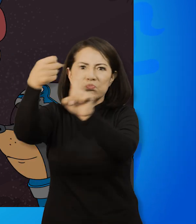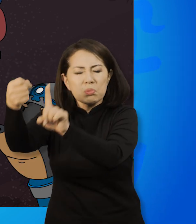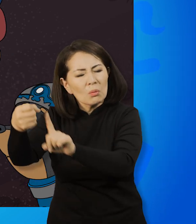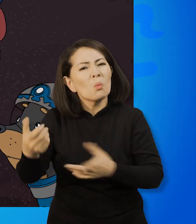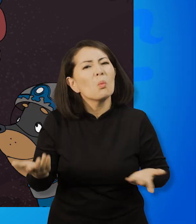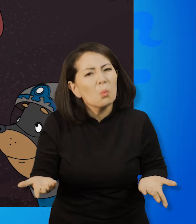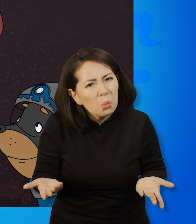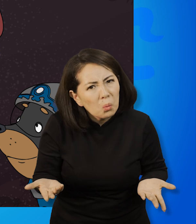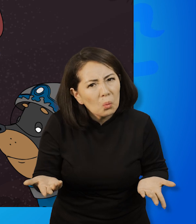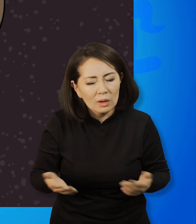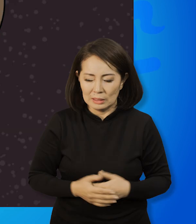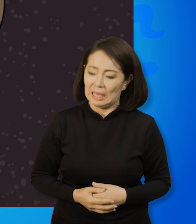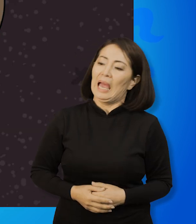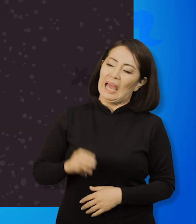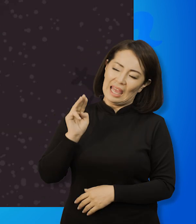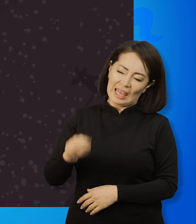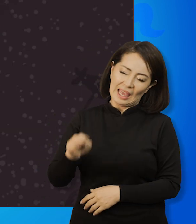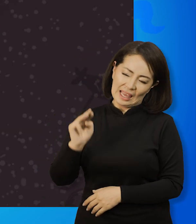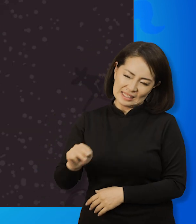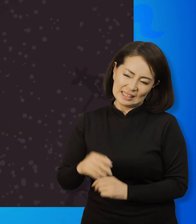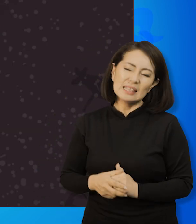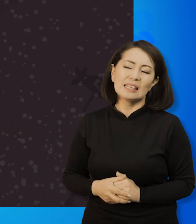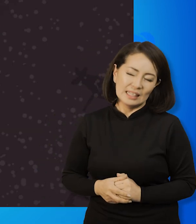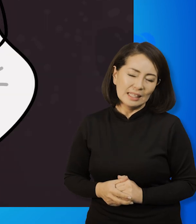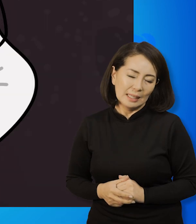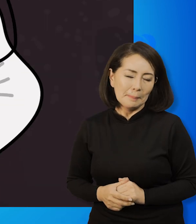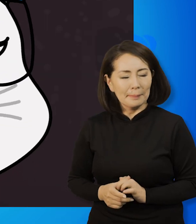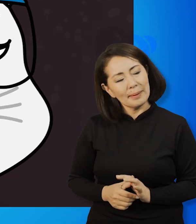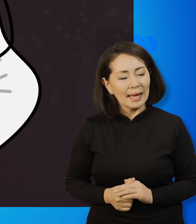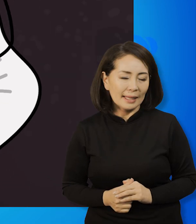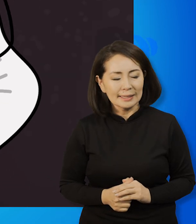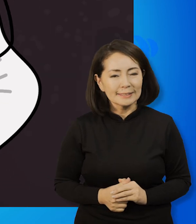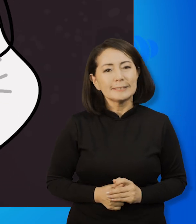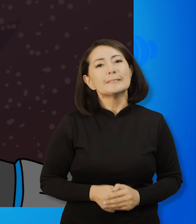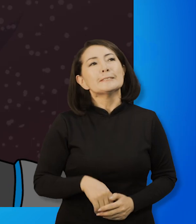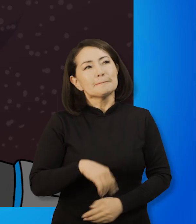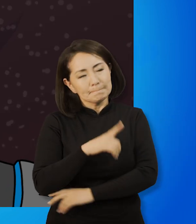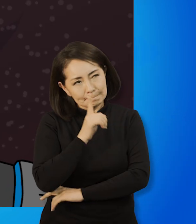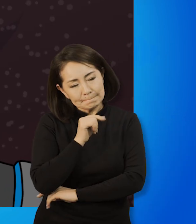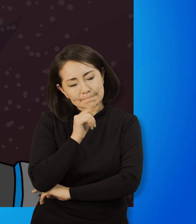хатныг л авч явах гээд байгаа юм бол? Үгүй нэрээ? Тийм байх шүү.